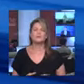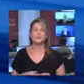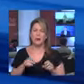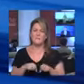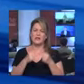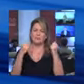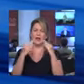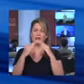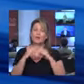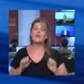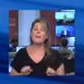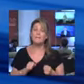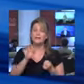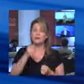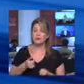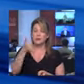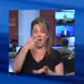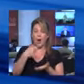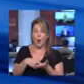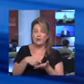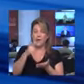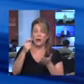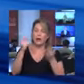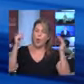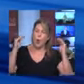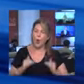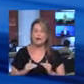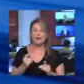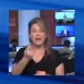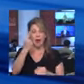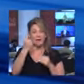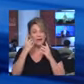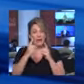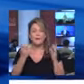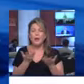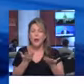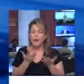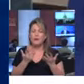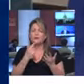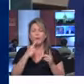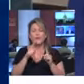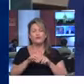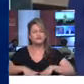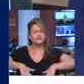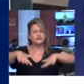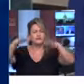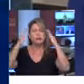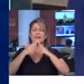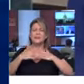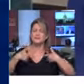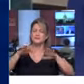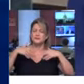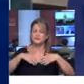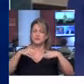למשבר הדיור ולמאמצים של שר האוצר להביא לירידת מחירים, אחת הדרכים היא הצפה של השוק בדירות, ועכשיו לי נעים, את מספרת